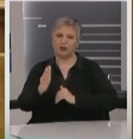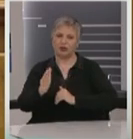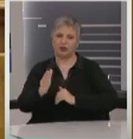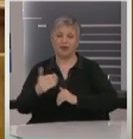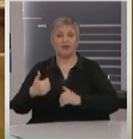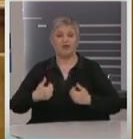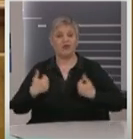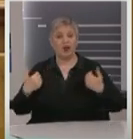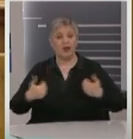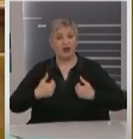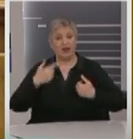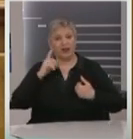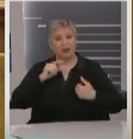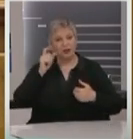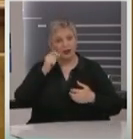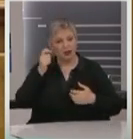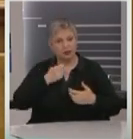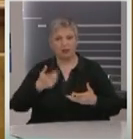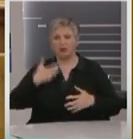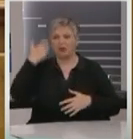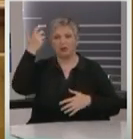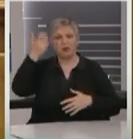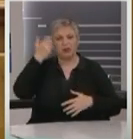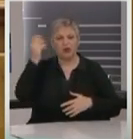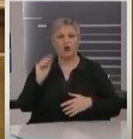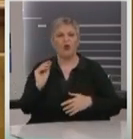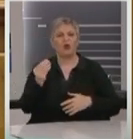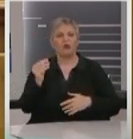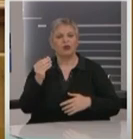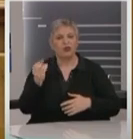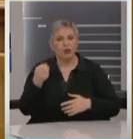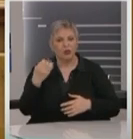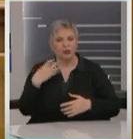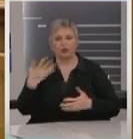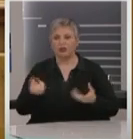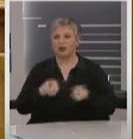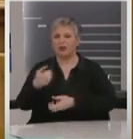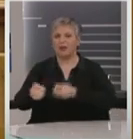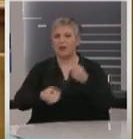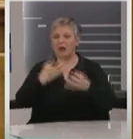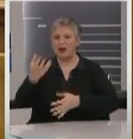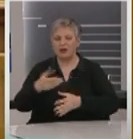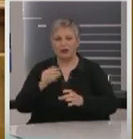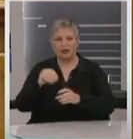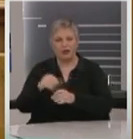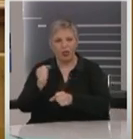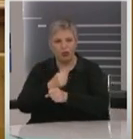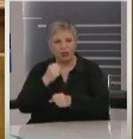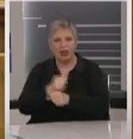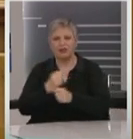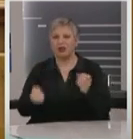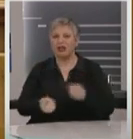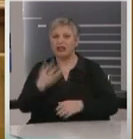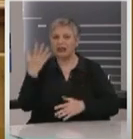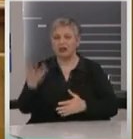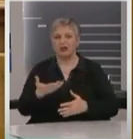και οι νέοι, κόσμος του πνεύματος και του πολιτισμού, κόσμος της παραγωγής και της καινοτομίας, οι δυνάμεις